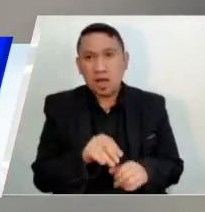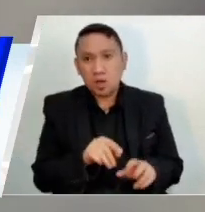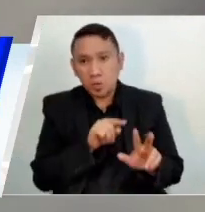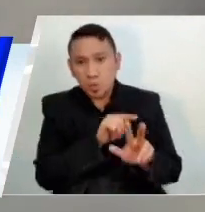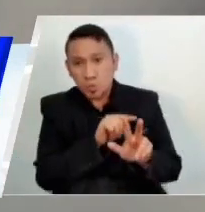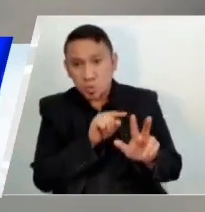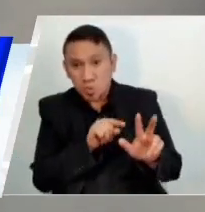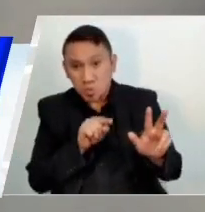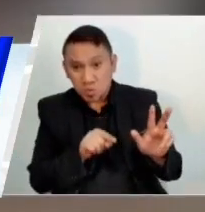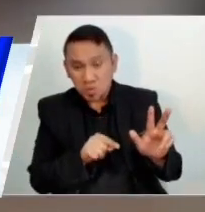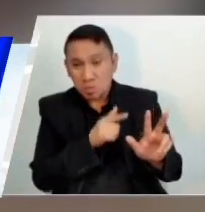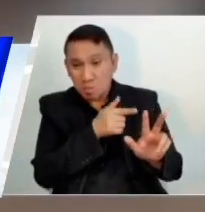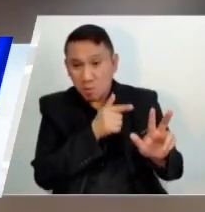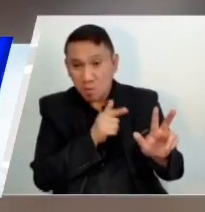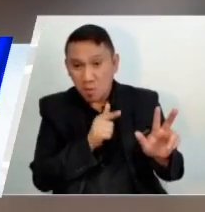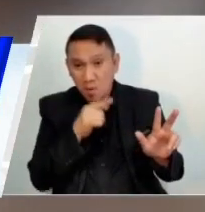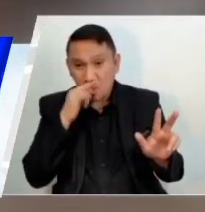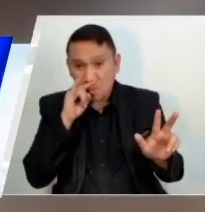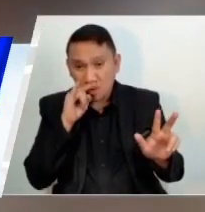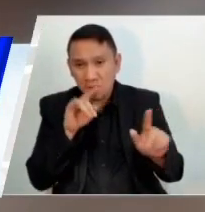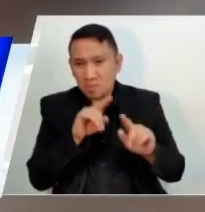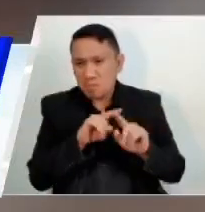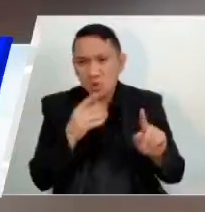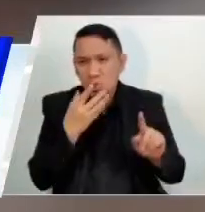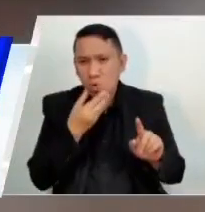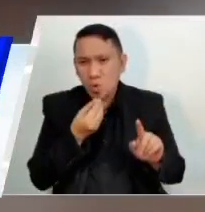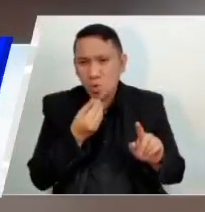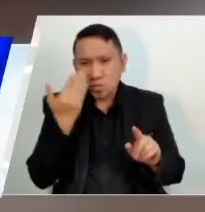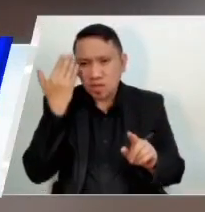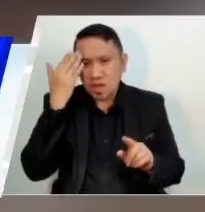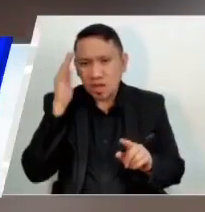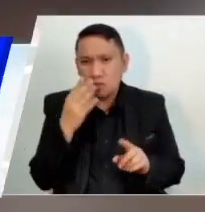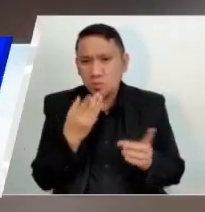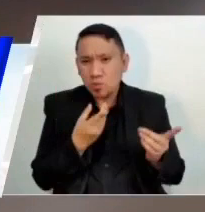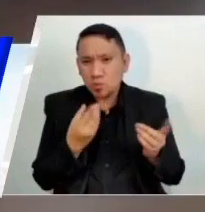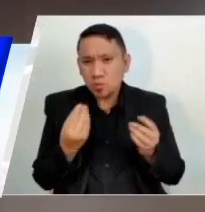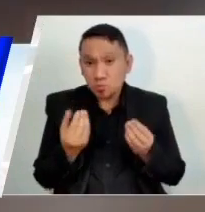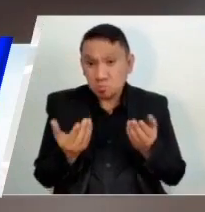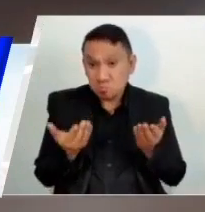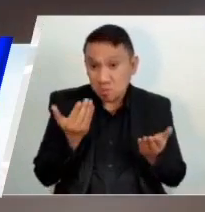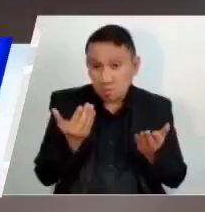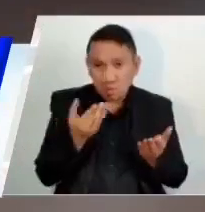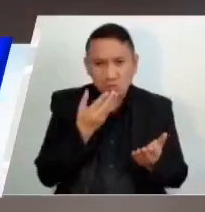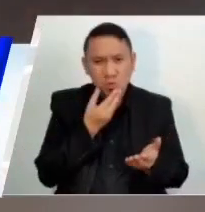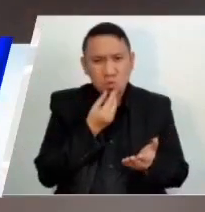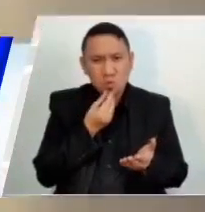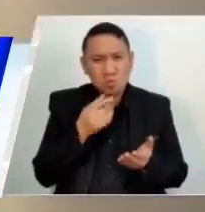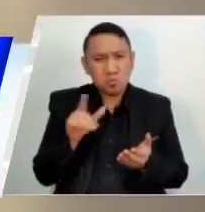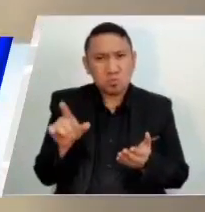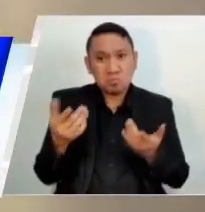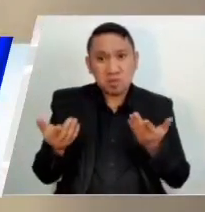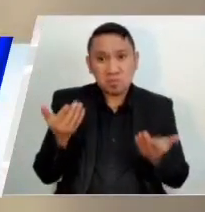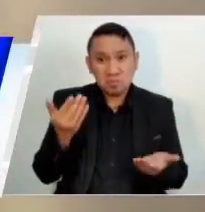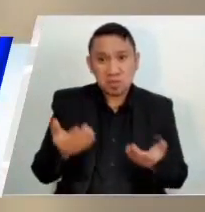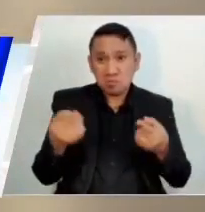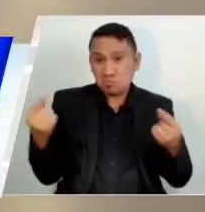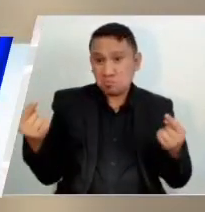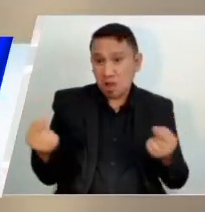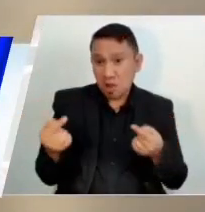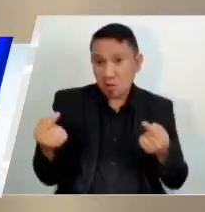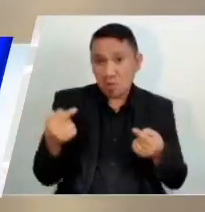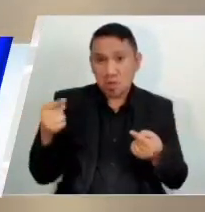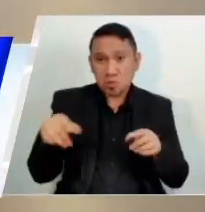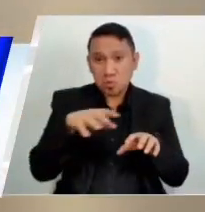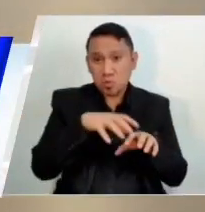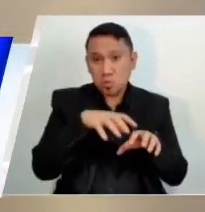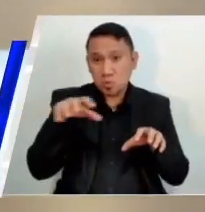insidente. Wala pang natutukoy na suspect, pero isa sa tinitingnang motibo sa krimen ang alitan sa pagitan ng magkakapitbahay. Para